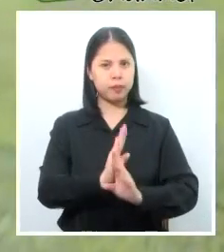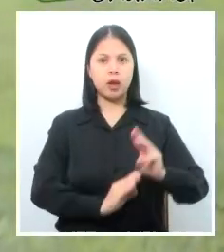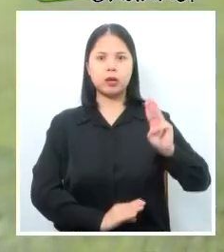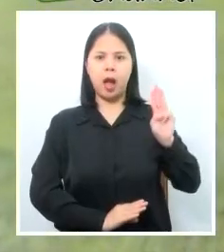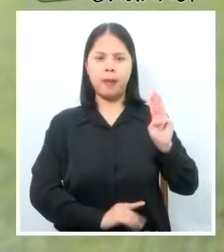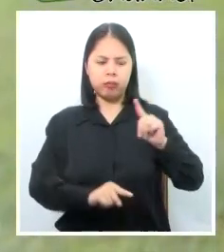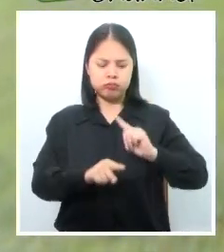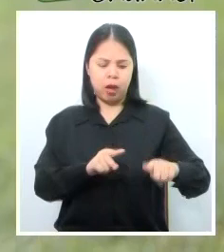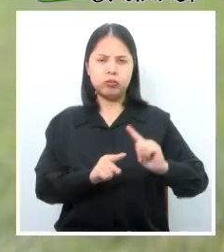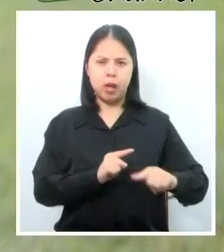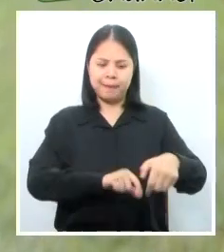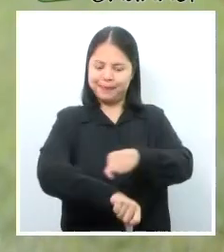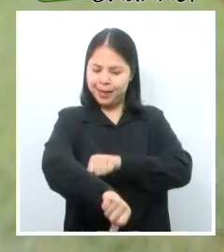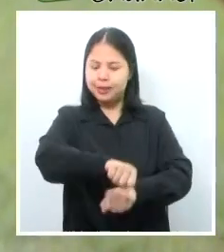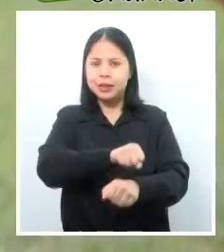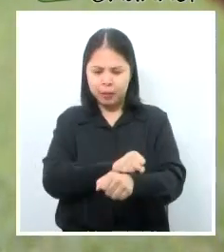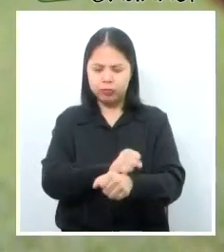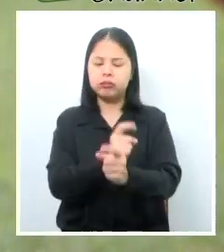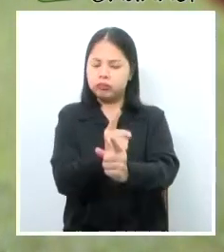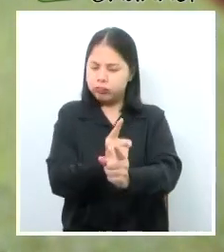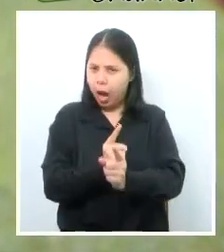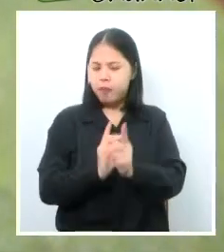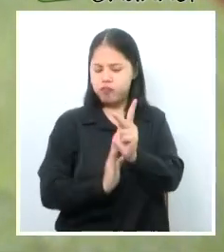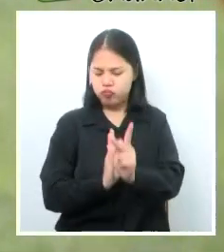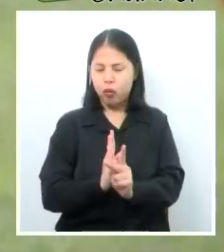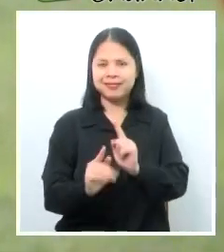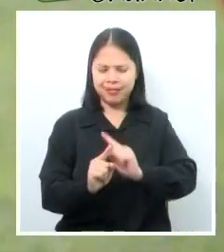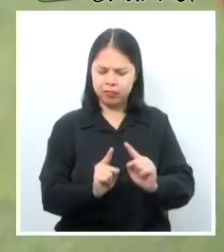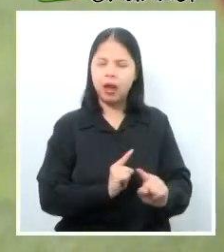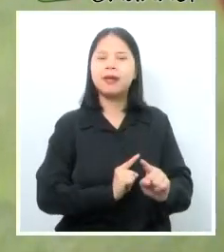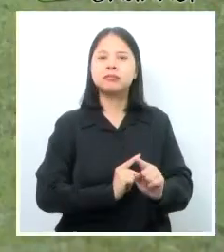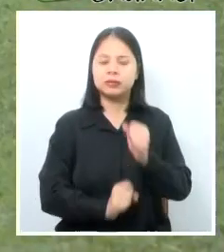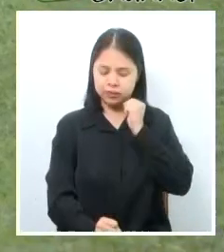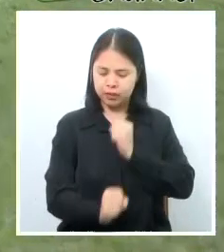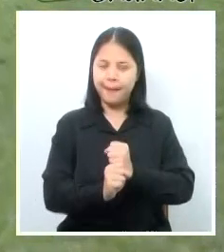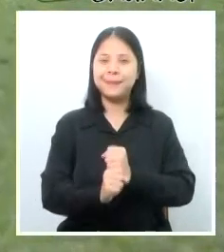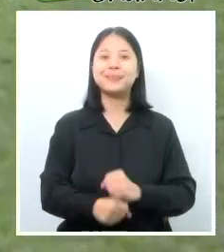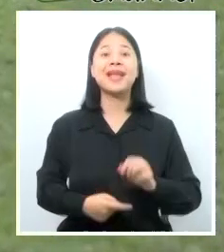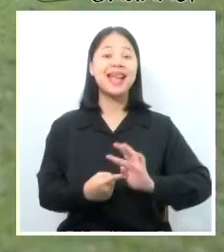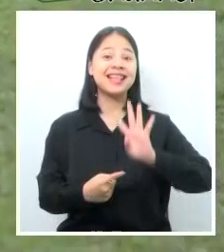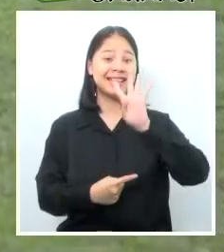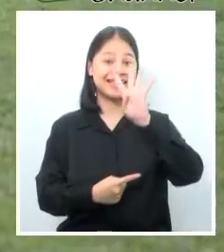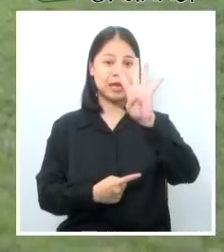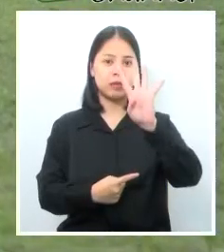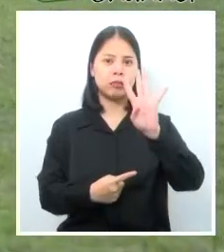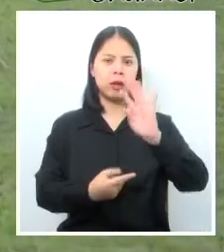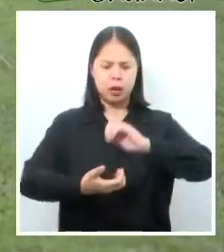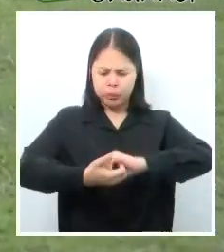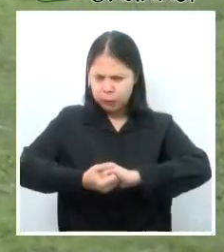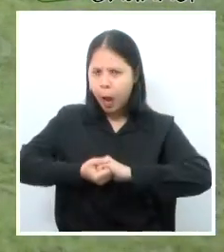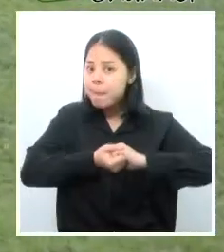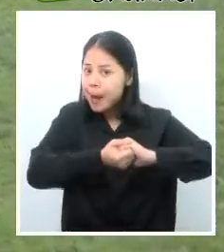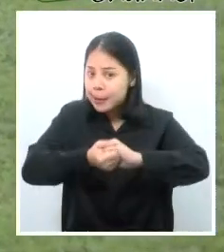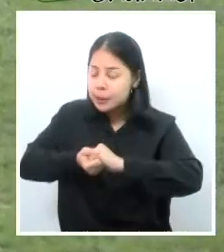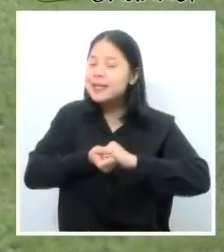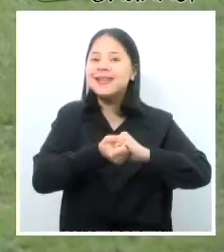ณและปฏิบัติตามกฎของลูกเสือ 4. ขอให้รักษาความสามัคคีรักใคร่รองดองกั